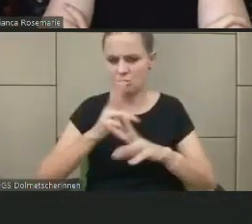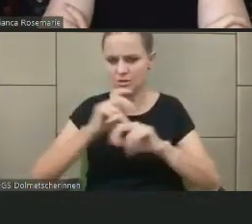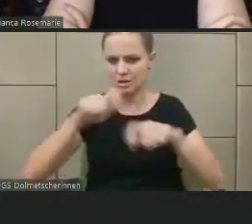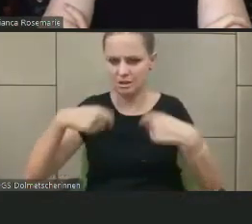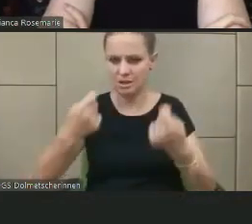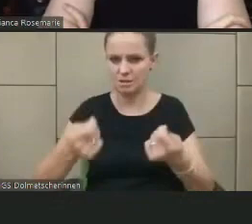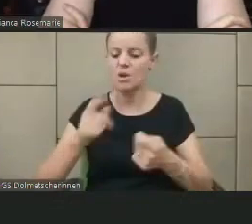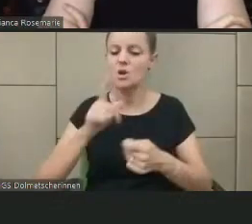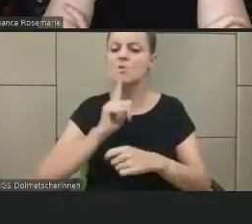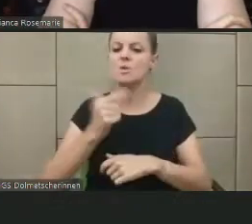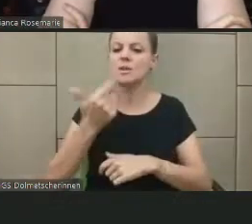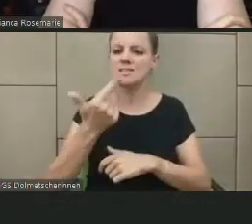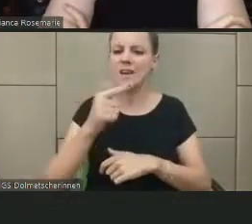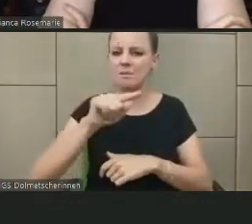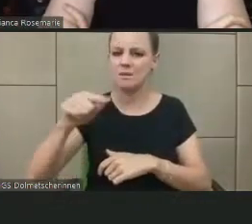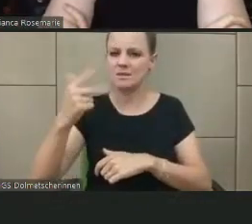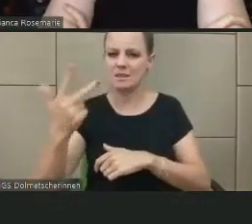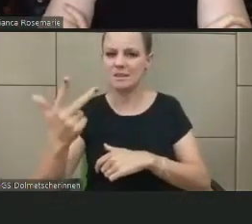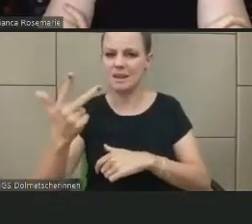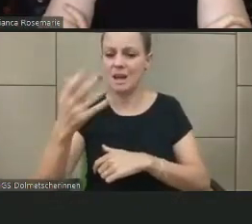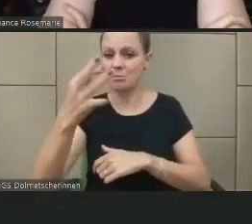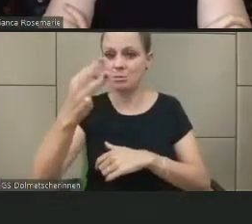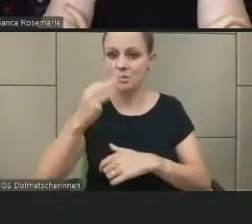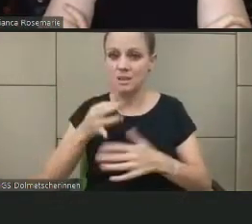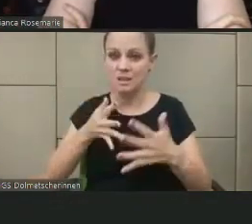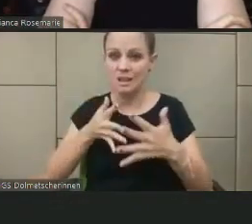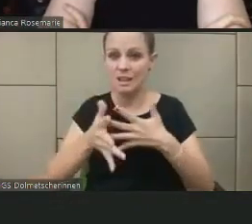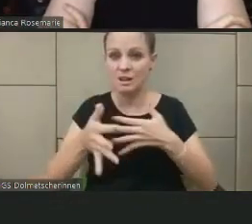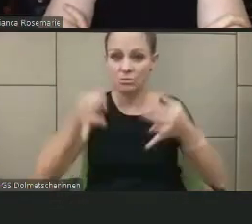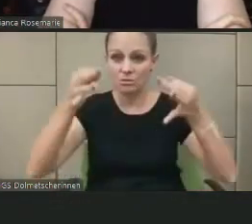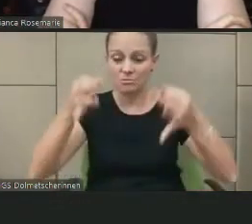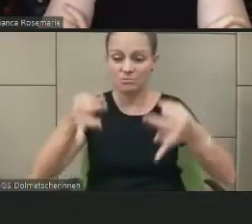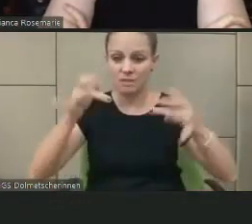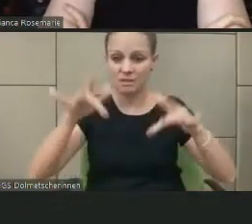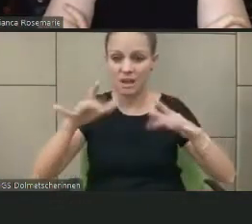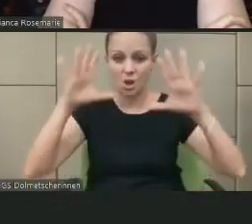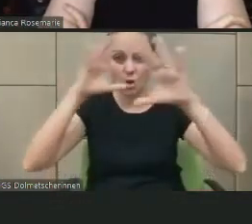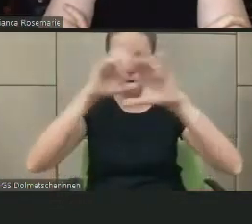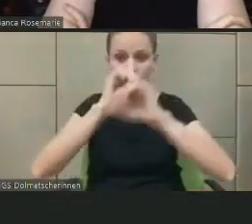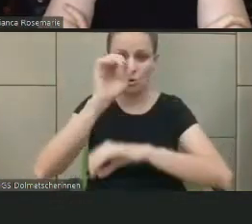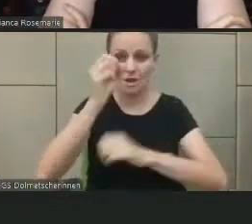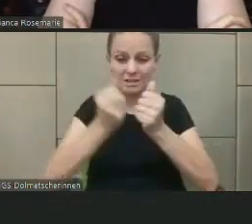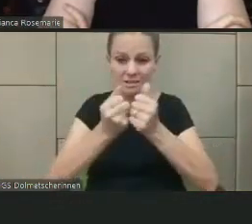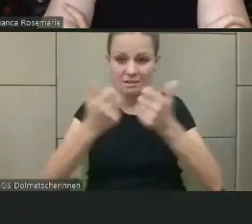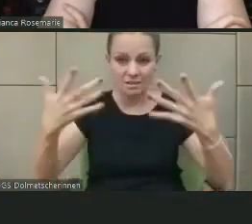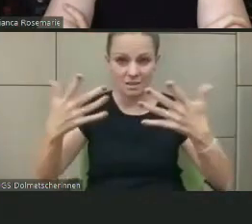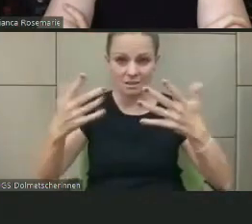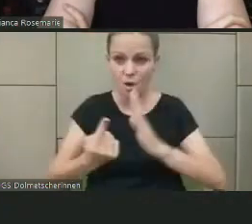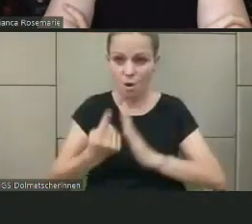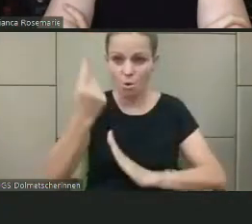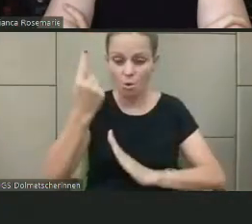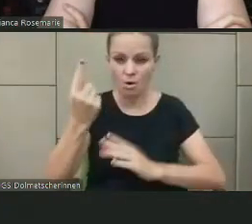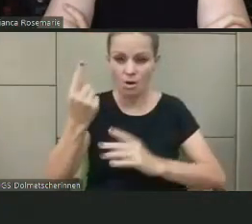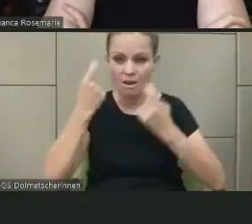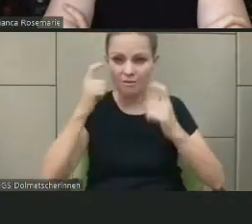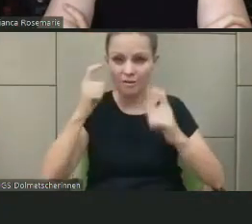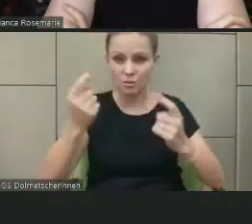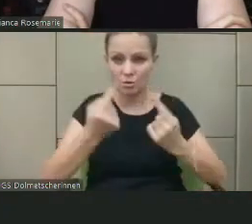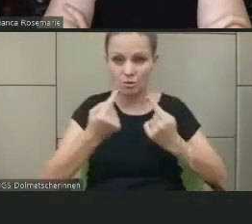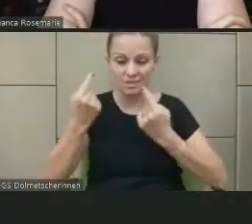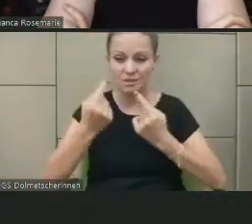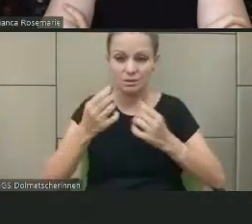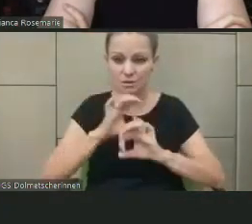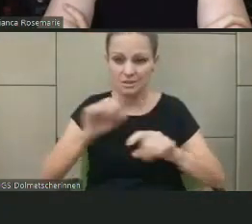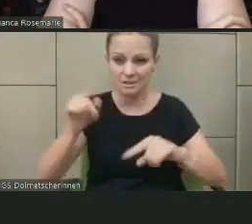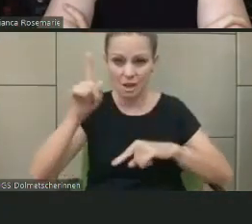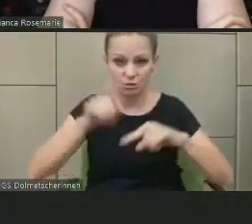nur 2-3% diagnostiziert. Das heißt, die Dunkelziffer sehr hoch, die Situation, die Versorgungslage ist sehr schlecht. Und da hatte ich